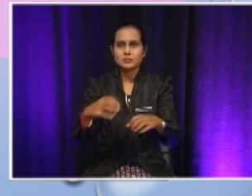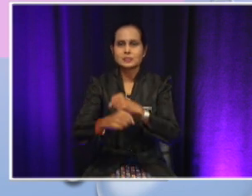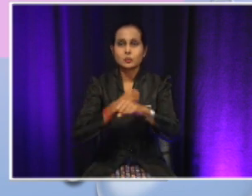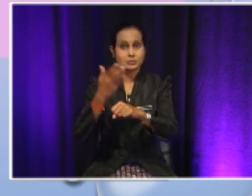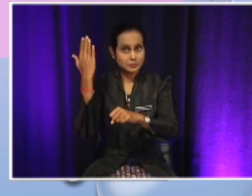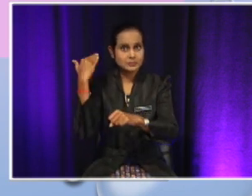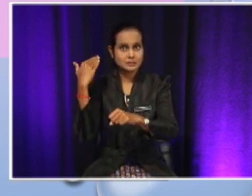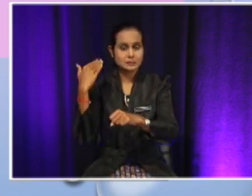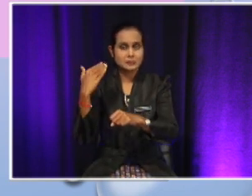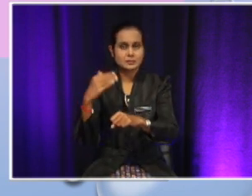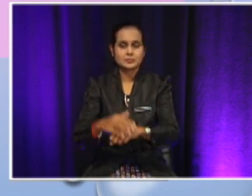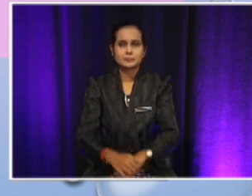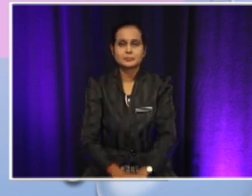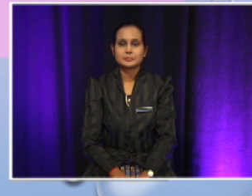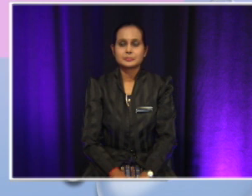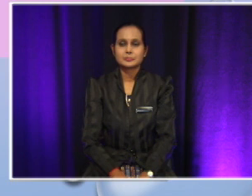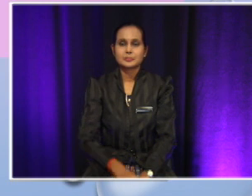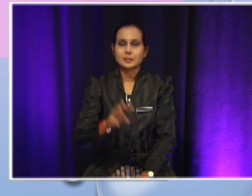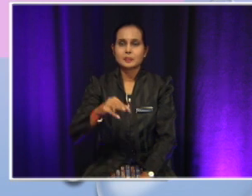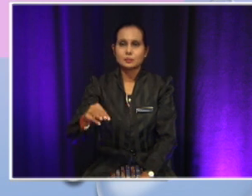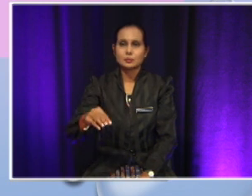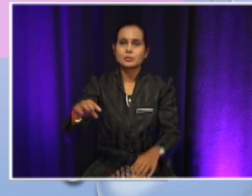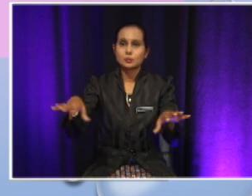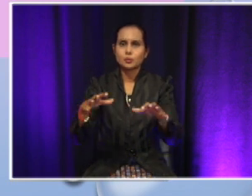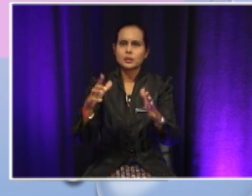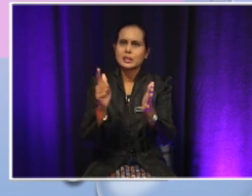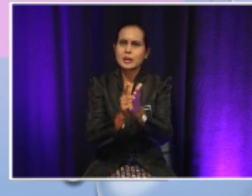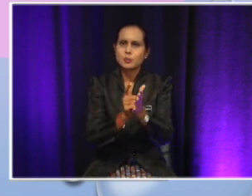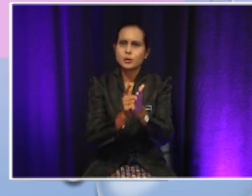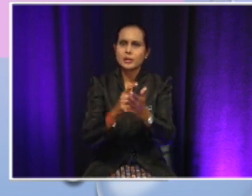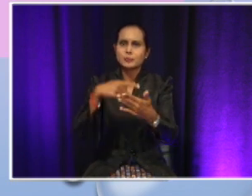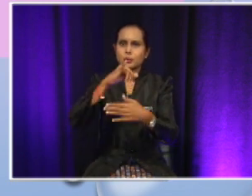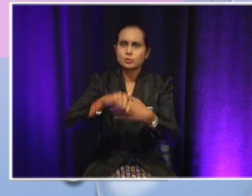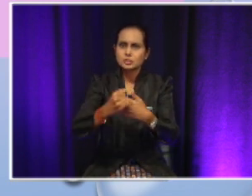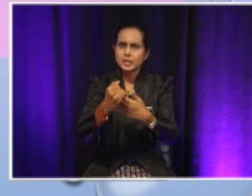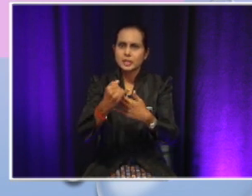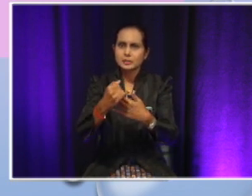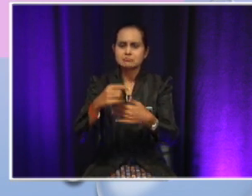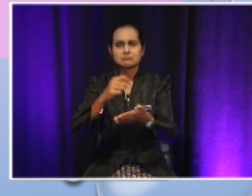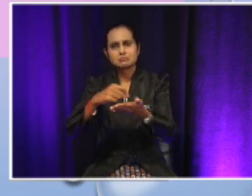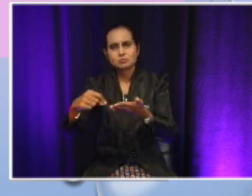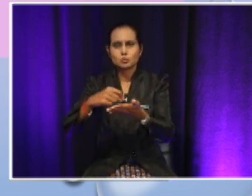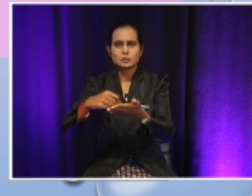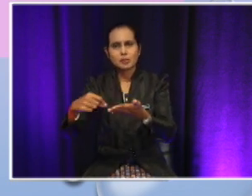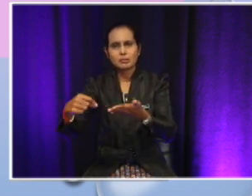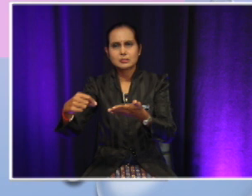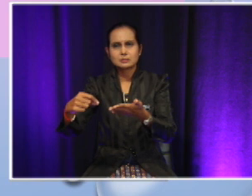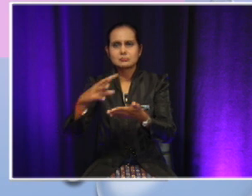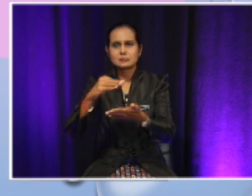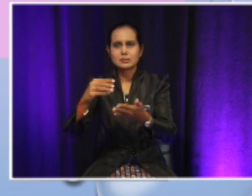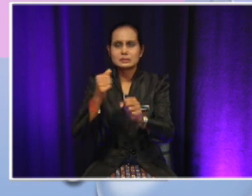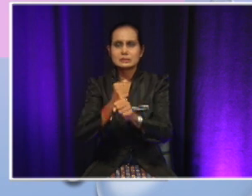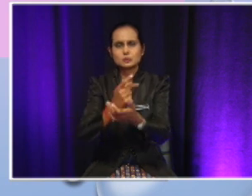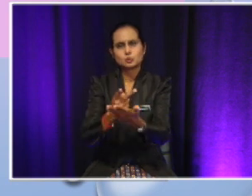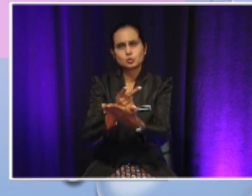ni pelajar buat laporan projek, dia lebih kepada folio, penulisan dan membuat kerja khusus.